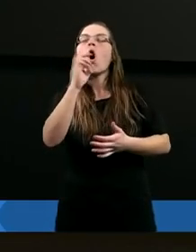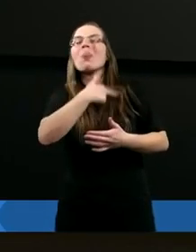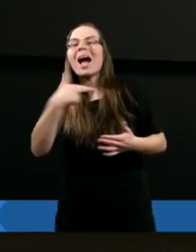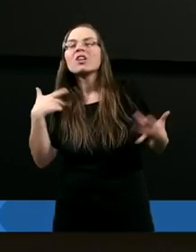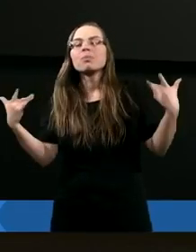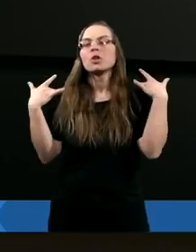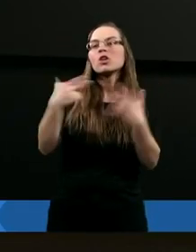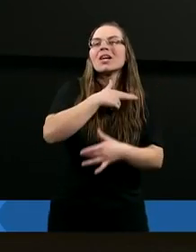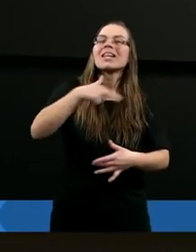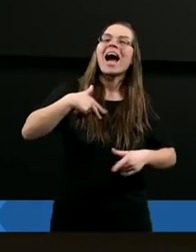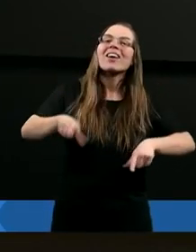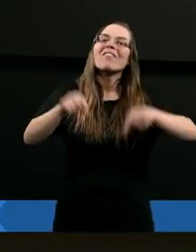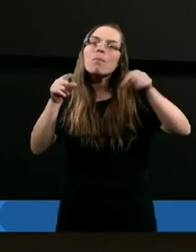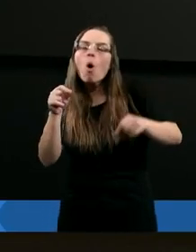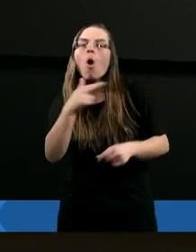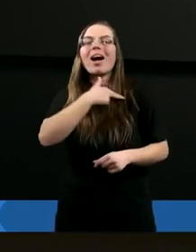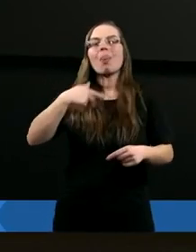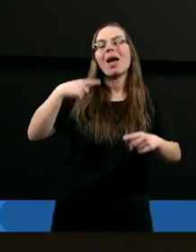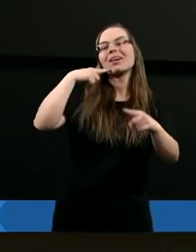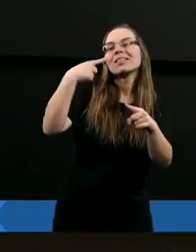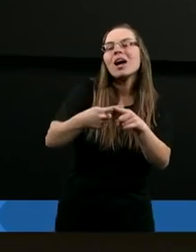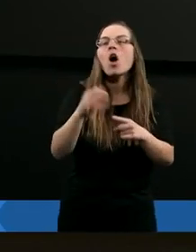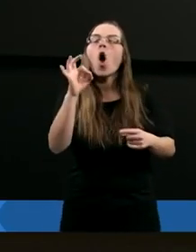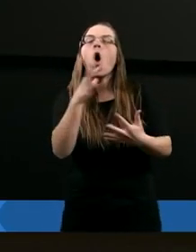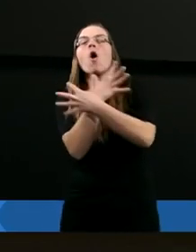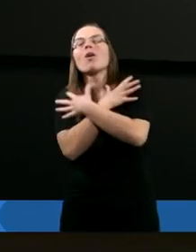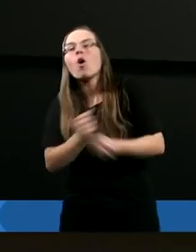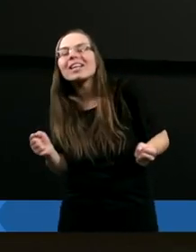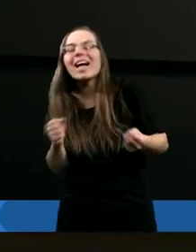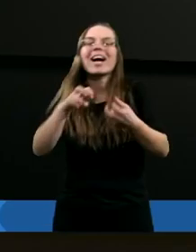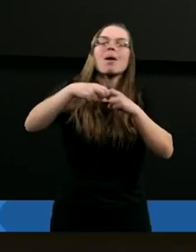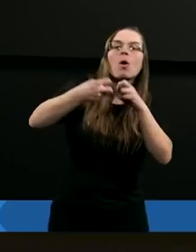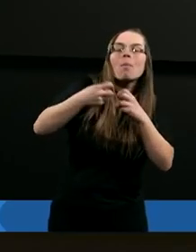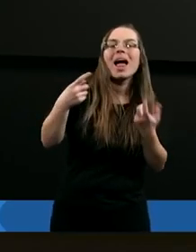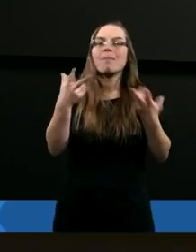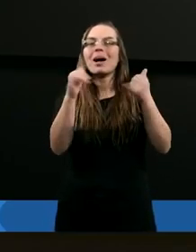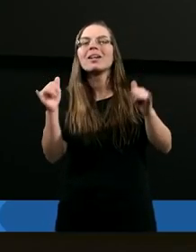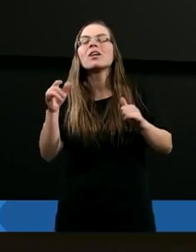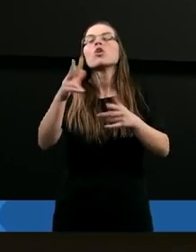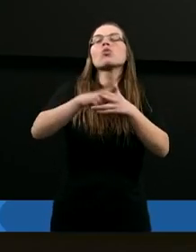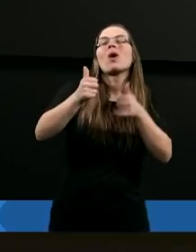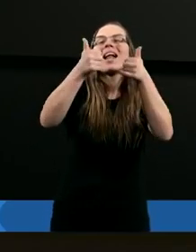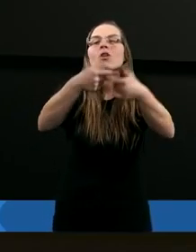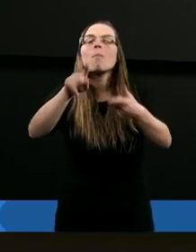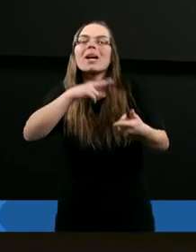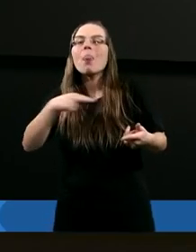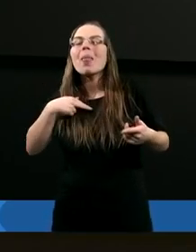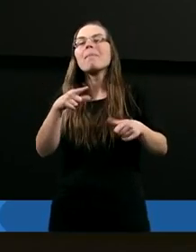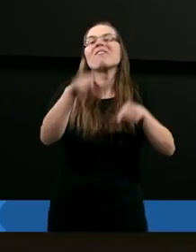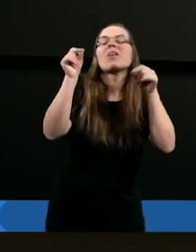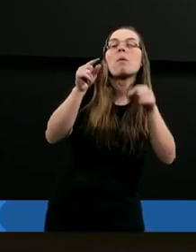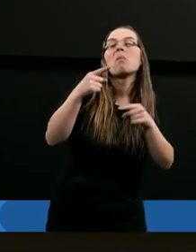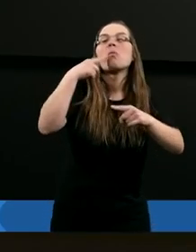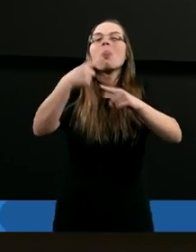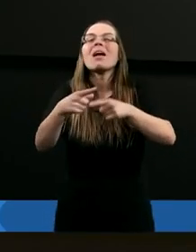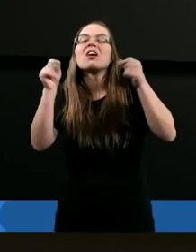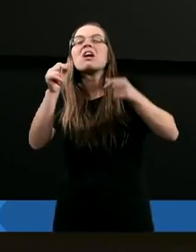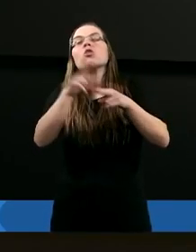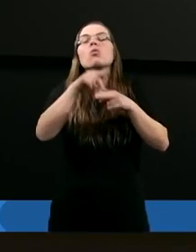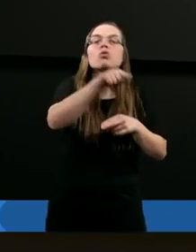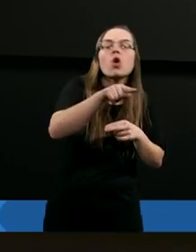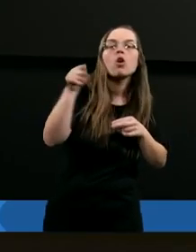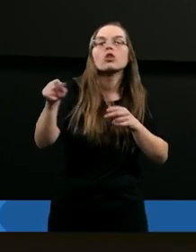naszych wyborach, o naszych decyzjach, nie mówić o rozterkach, które przecież stoją przed nami i o podejmowanych decyzjach,